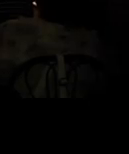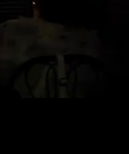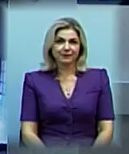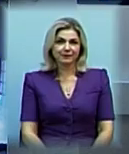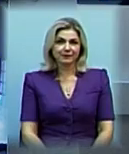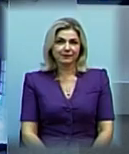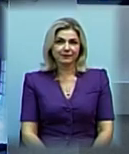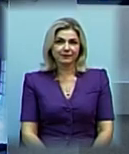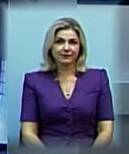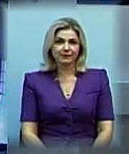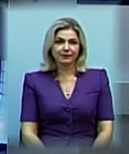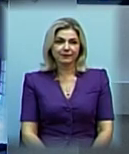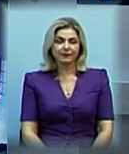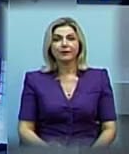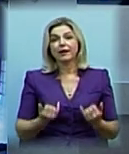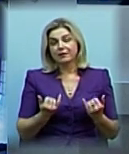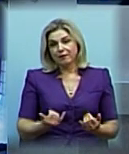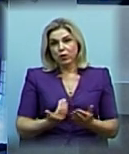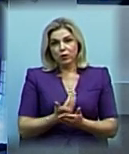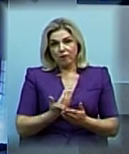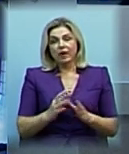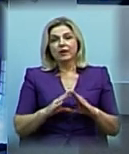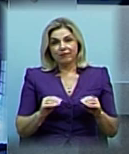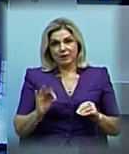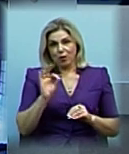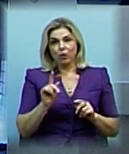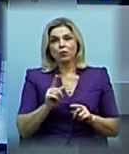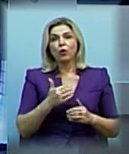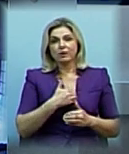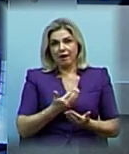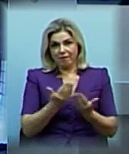Миколаївщини. І на сьогодні це всі новини, про які ми хотіли